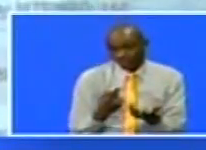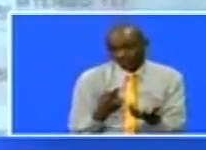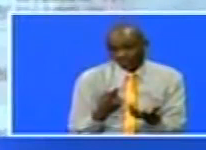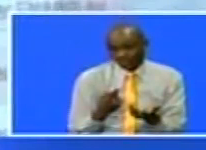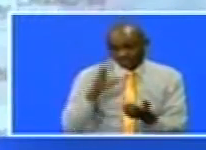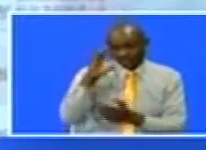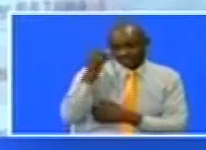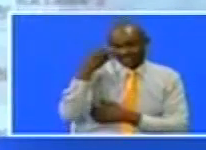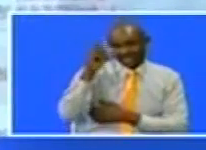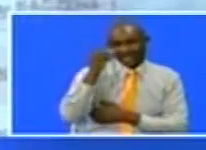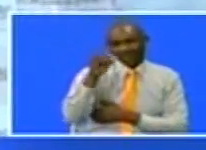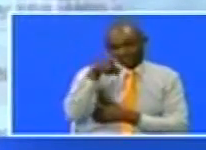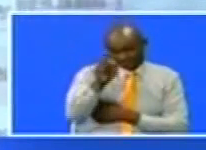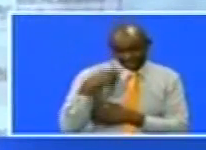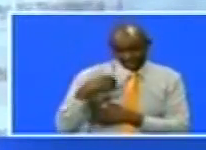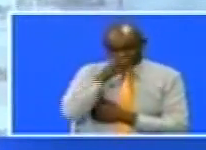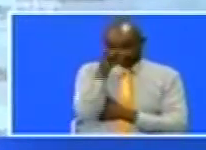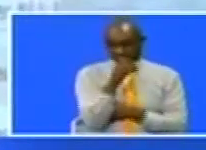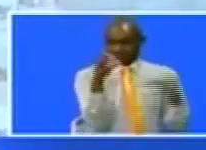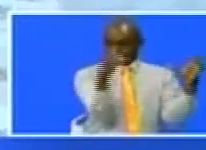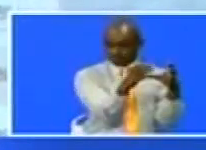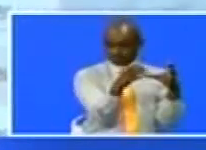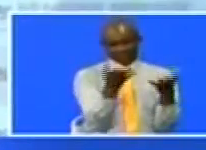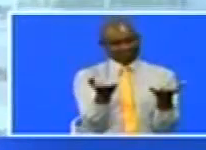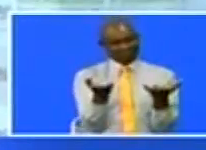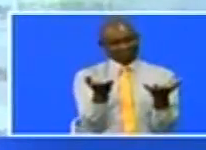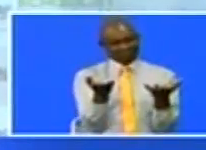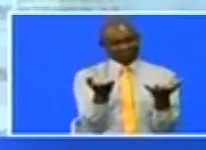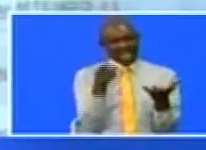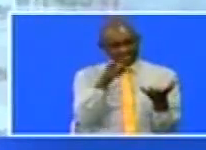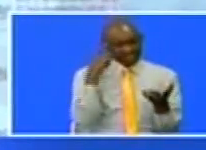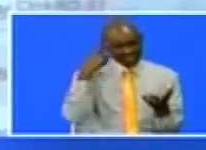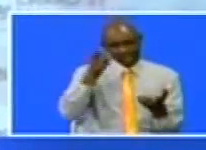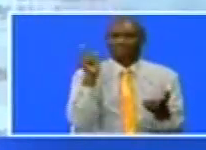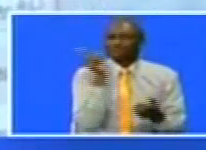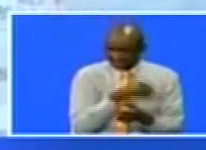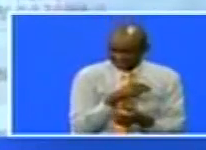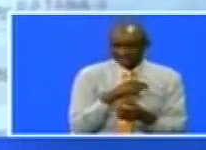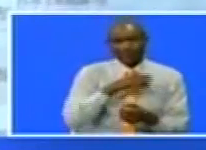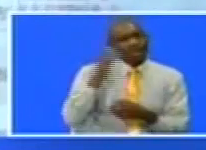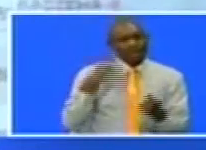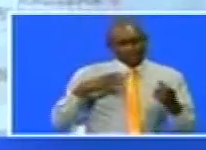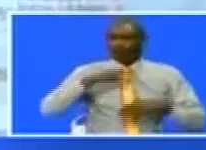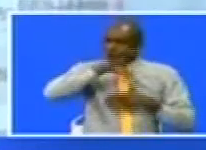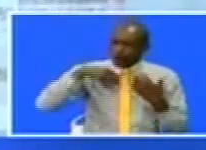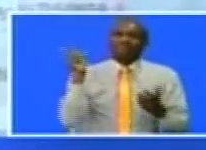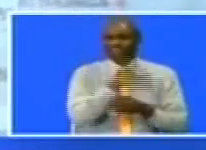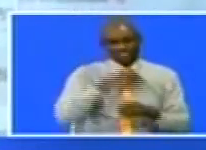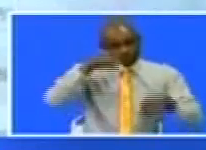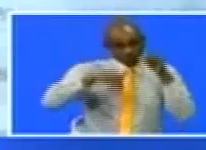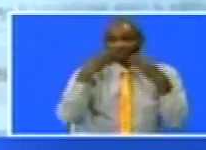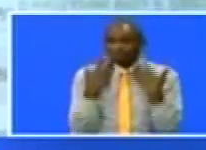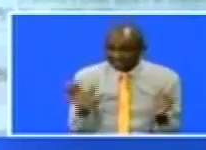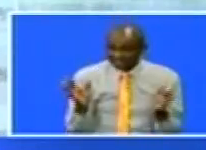Philip Charo kutoka mrengo wa Jubilee. Na ni kwamba wamekamilisha kupiga kura wapiga wananchi wa Malindi,